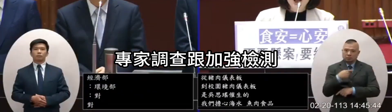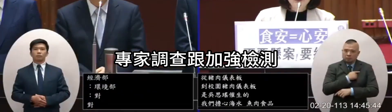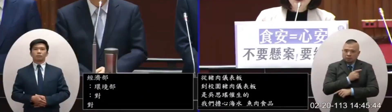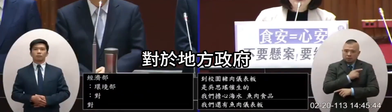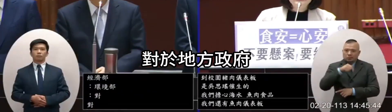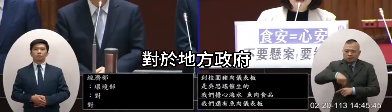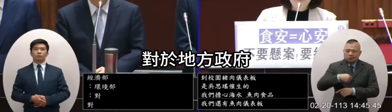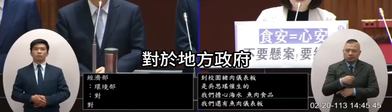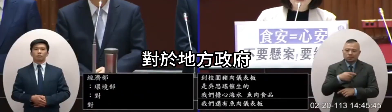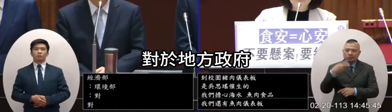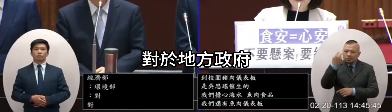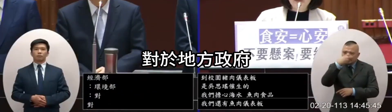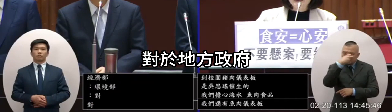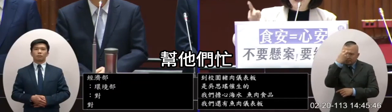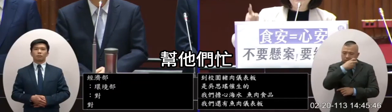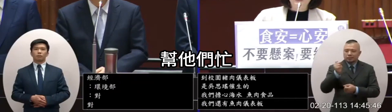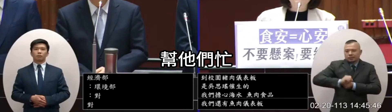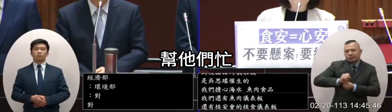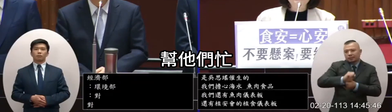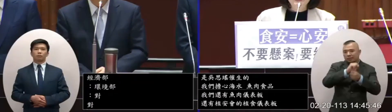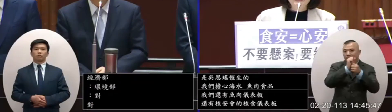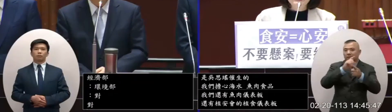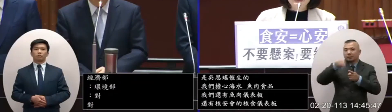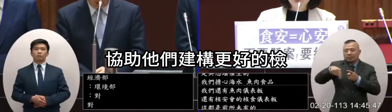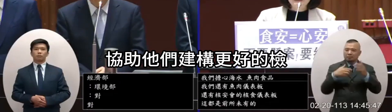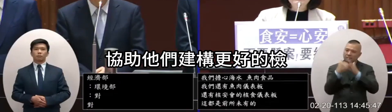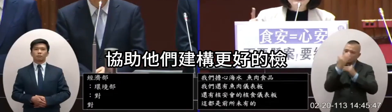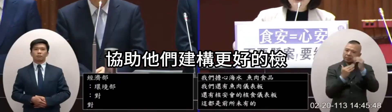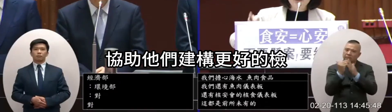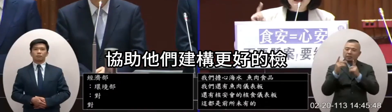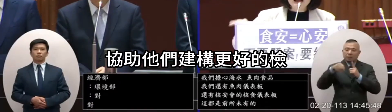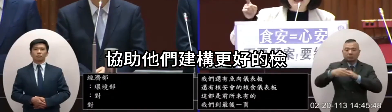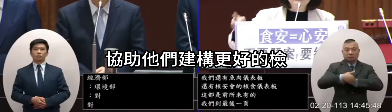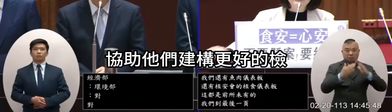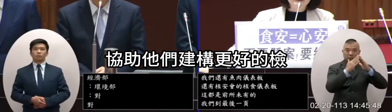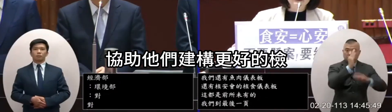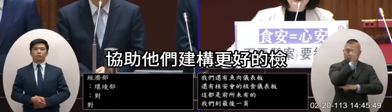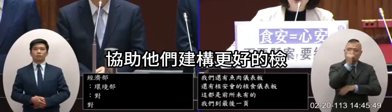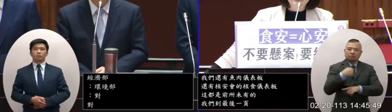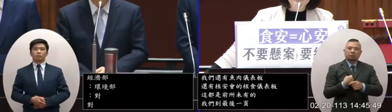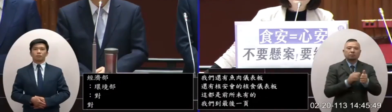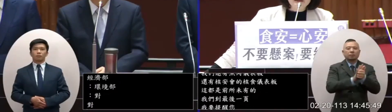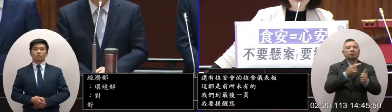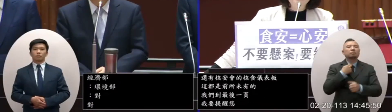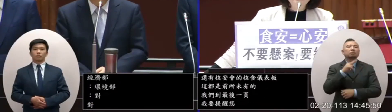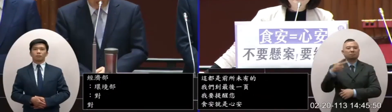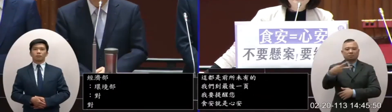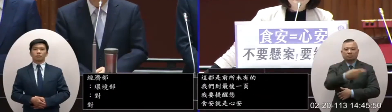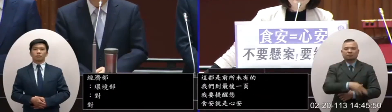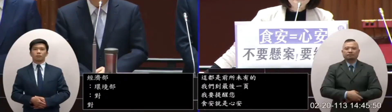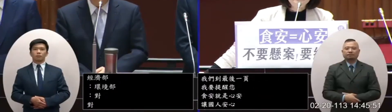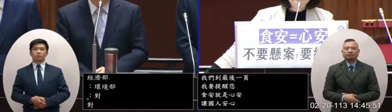测，对于地方政府帮他们忙，协助他们建构更好的检测。